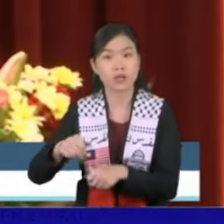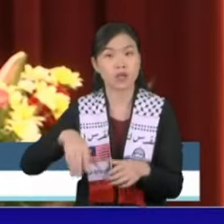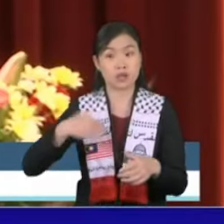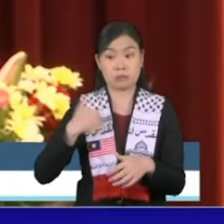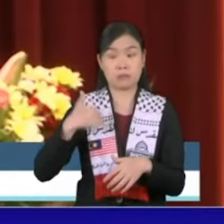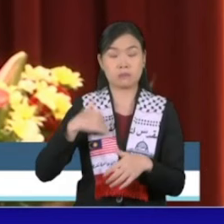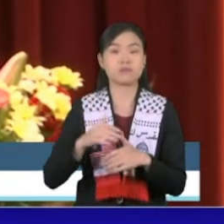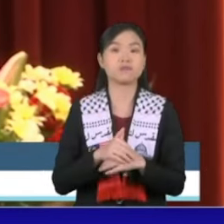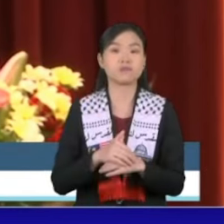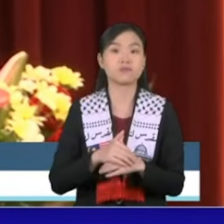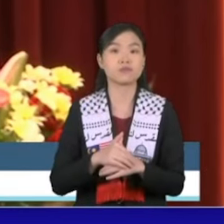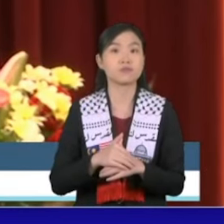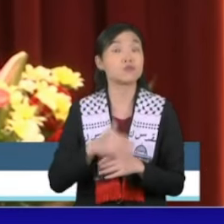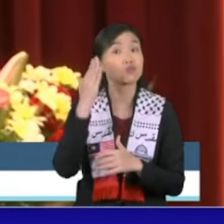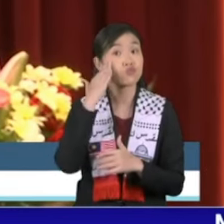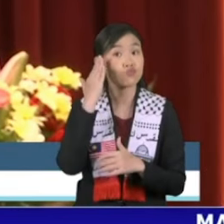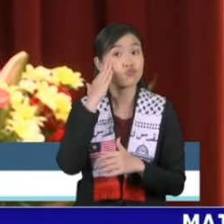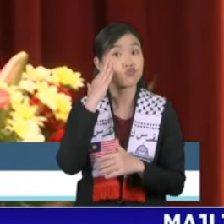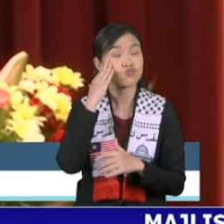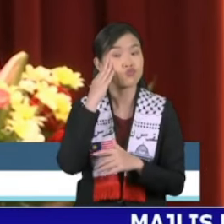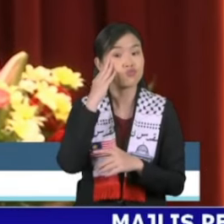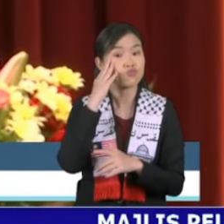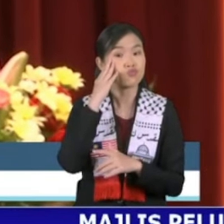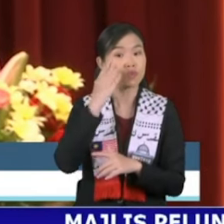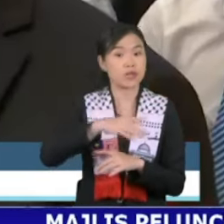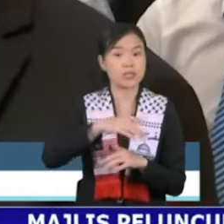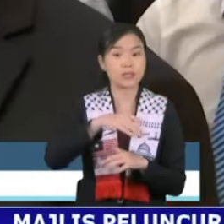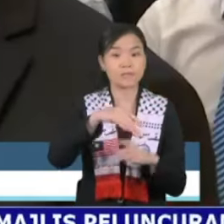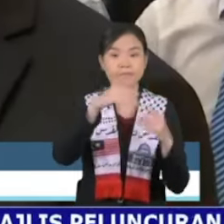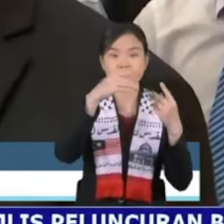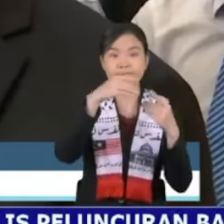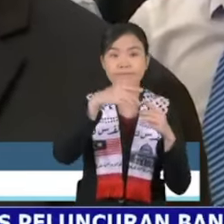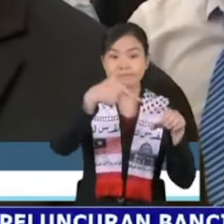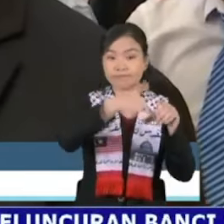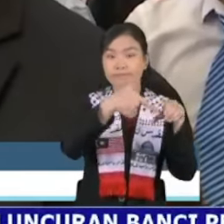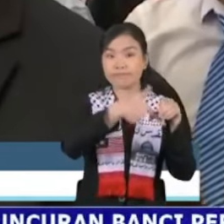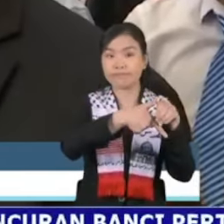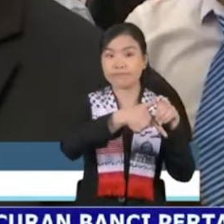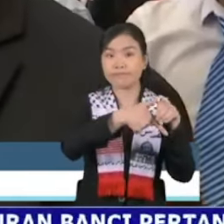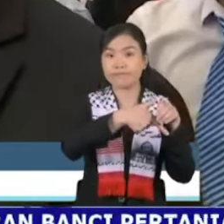kios-kios petrol di Sempadan itu penuh dengan